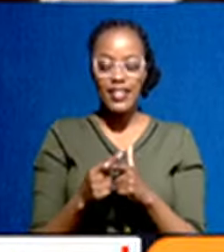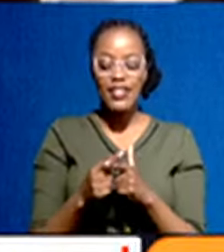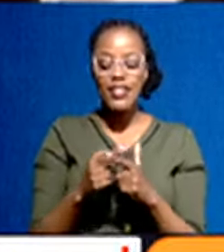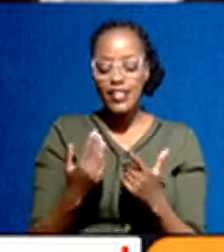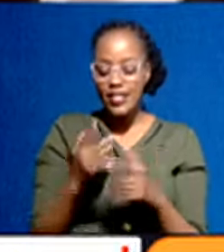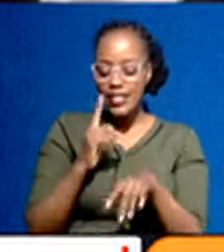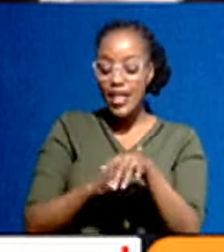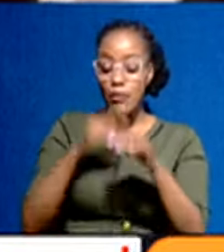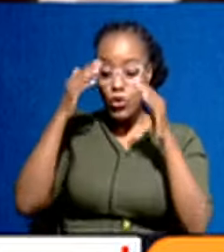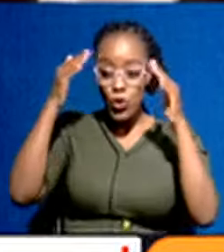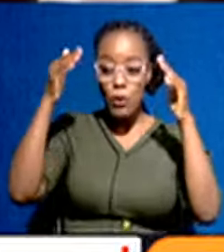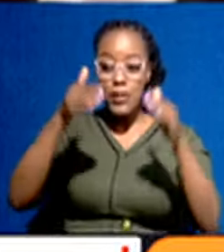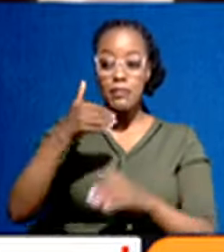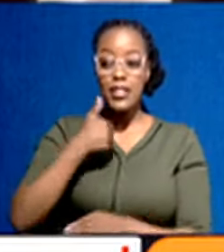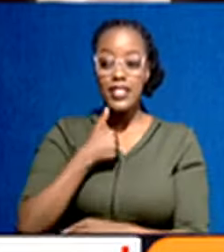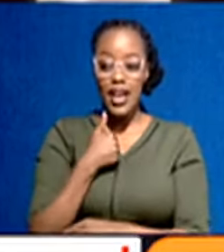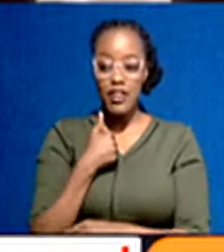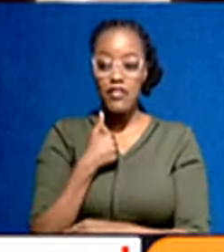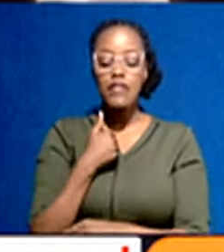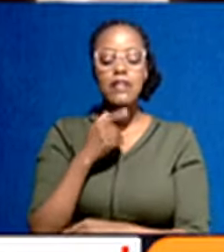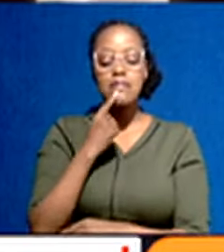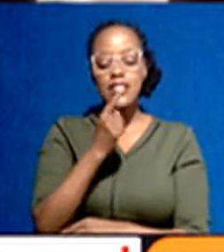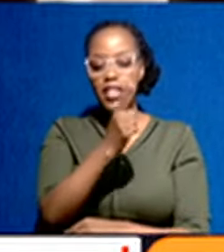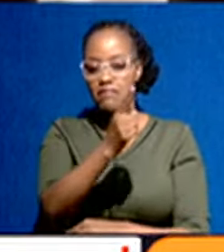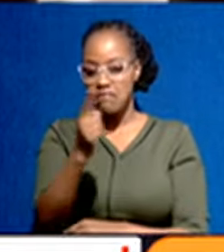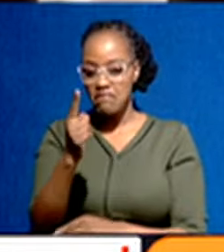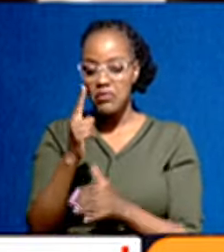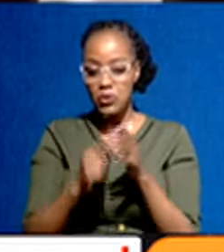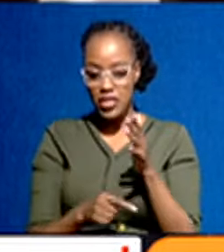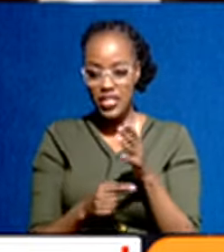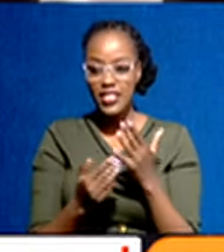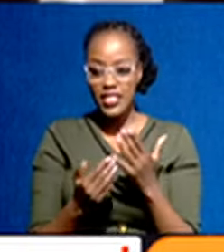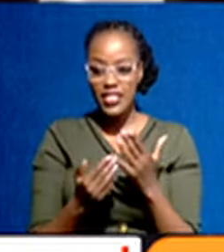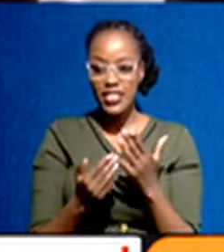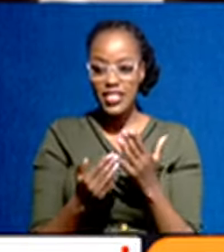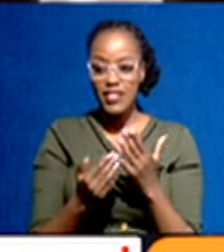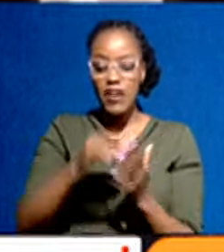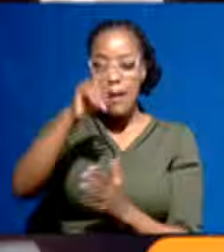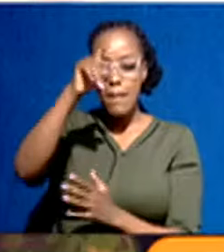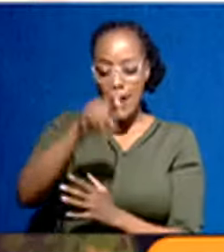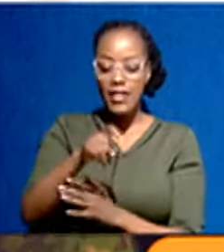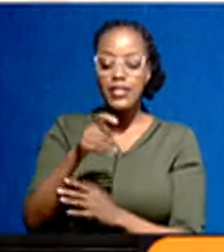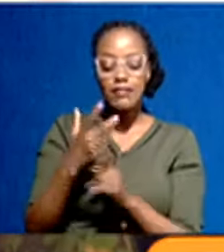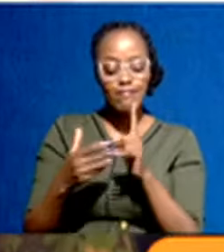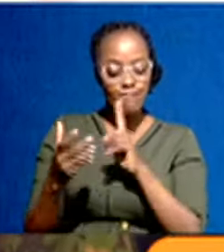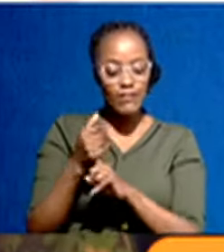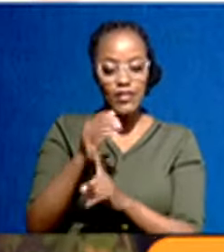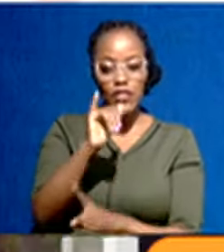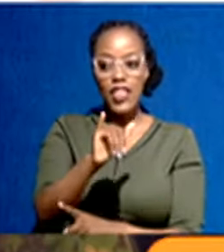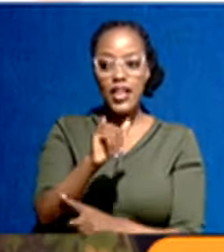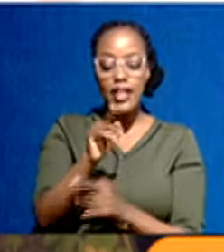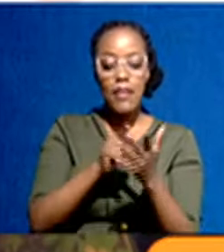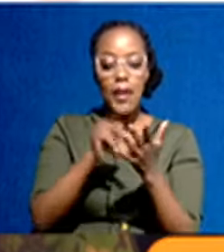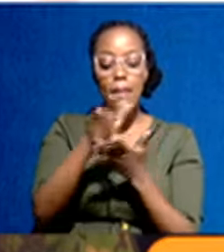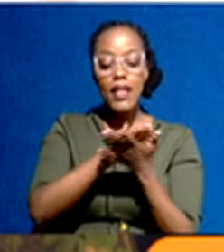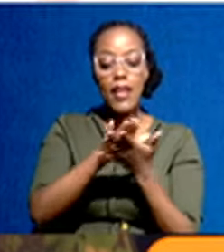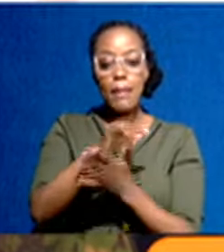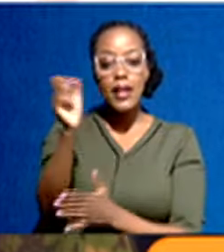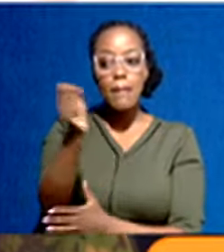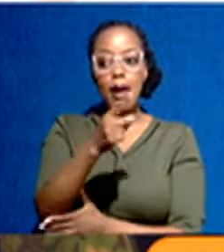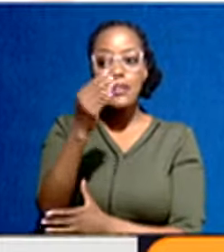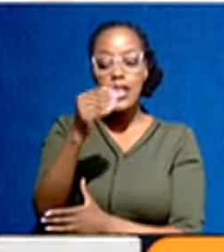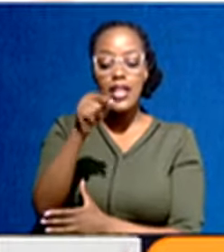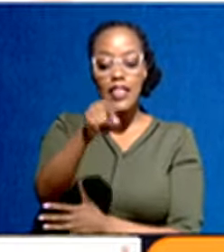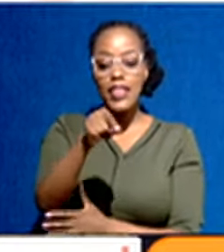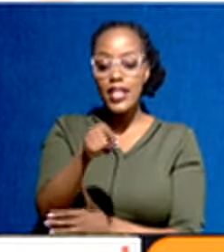once you make such a commitment, I tell you, we must meet it. Paying the minimum wage is